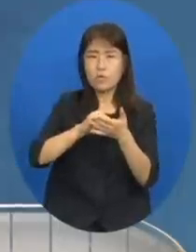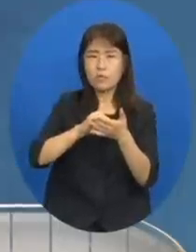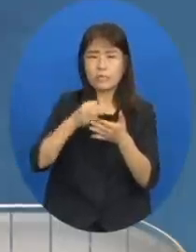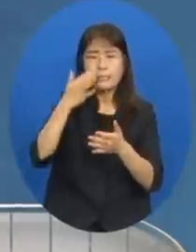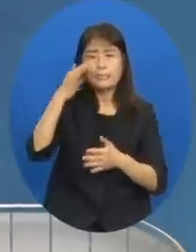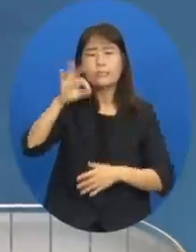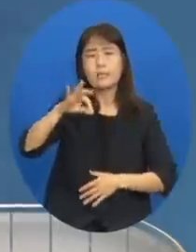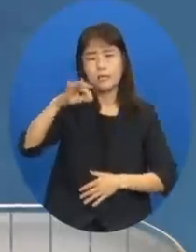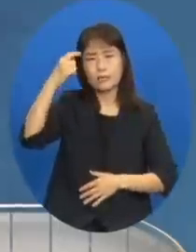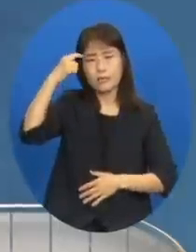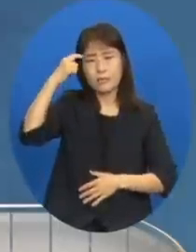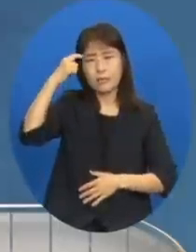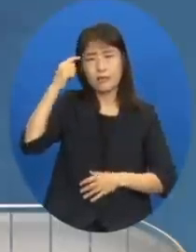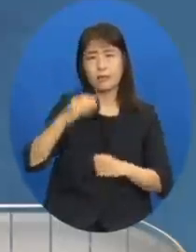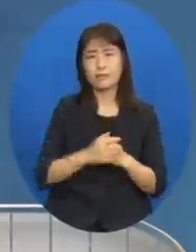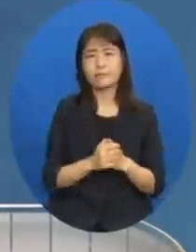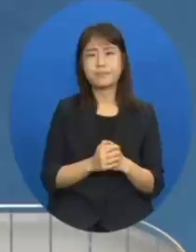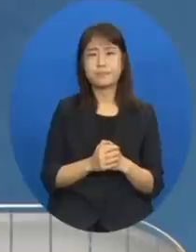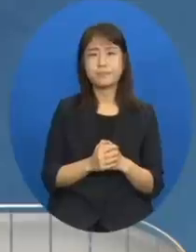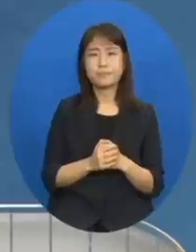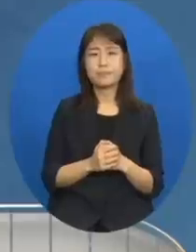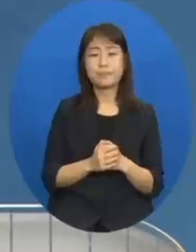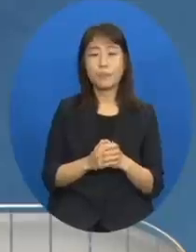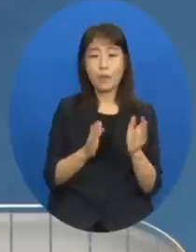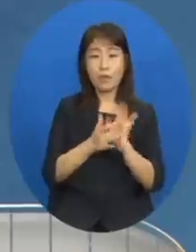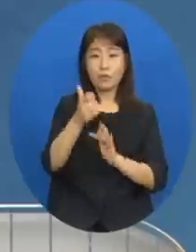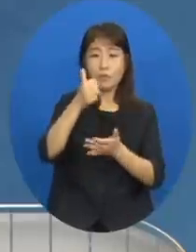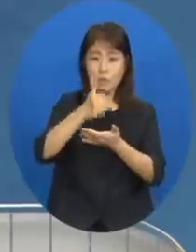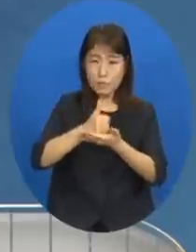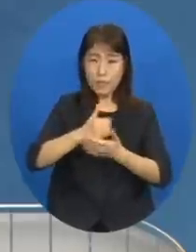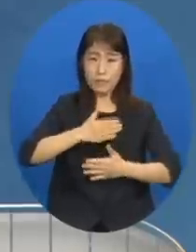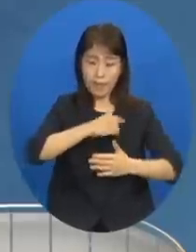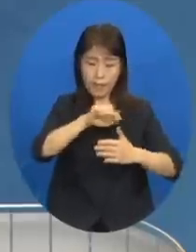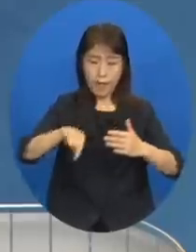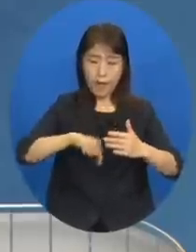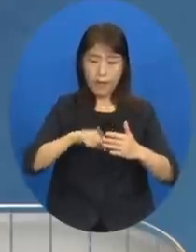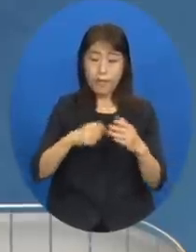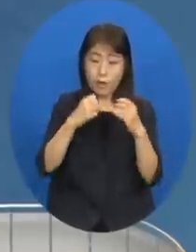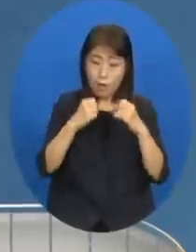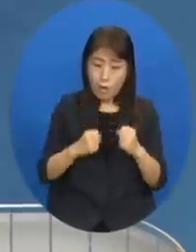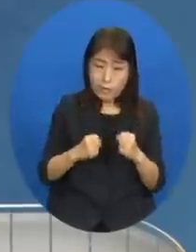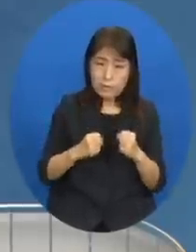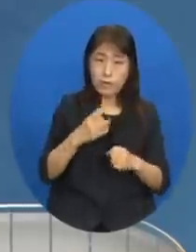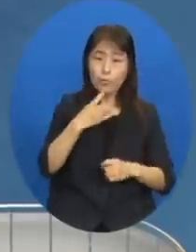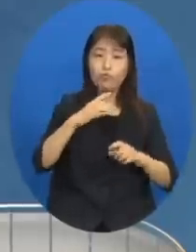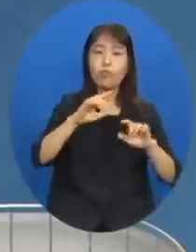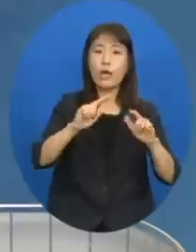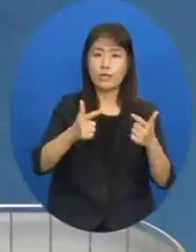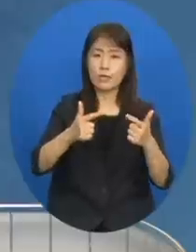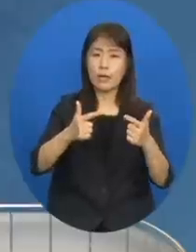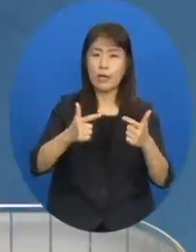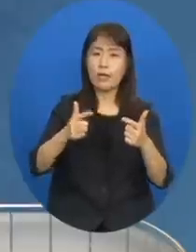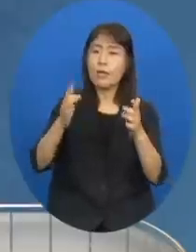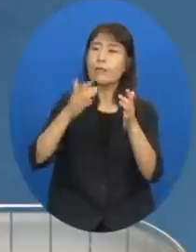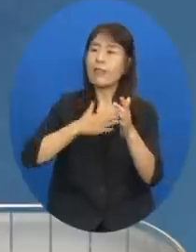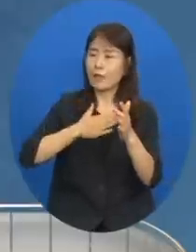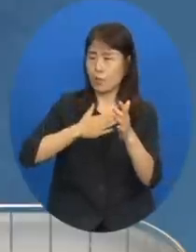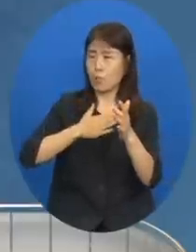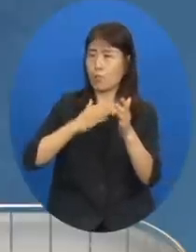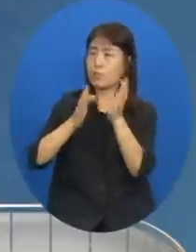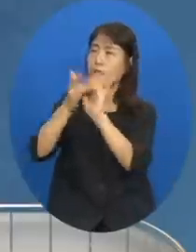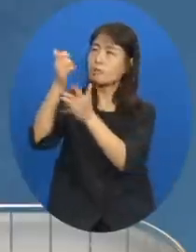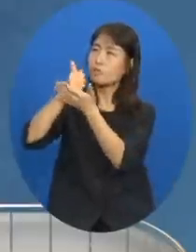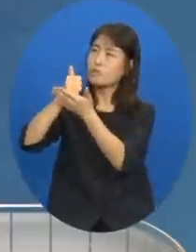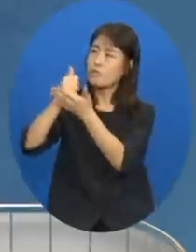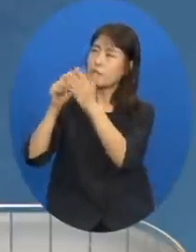그래서 아 예수님이 우리 안에 거하시는 것뿐만 아니고 우리도 주님 안에 거하는 생활이 너무너무